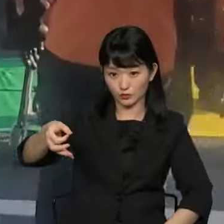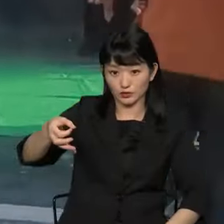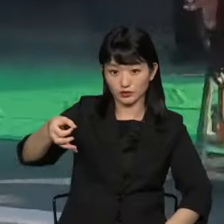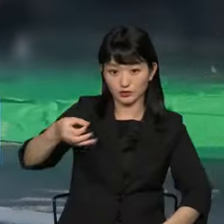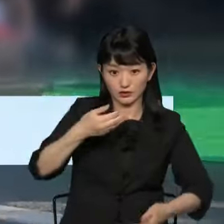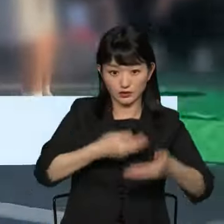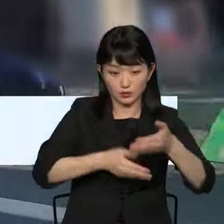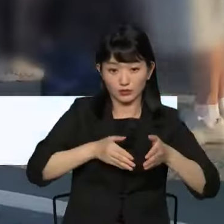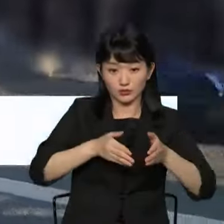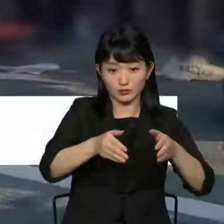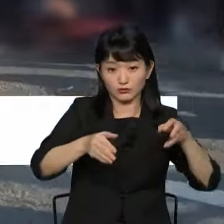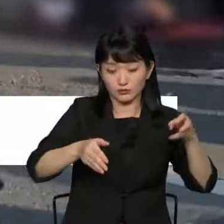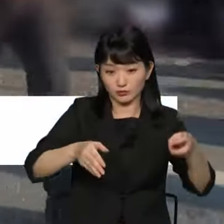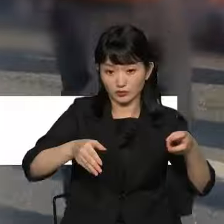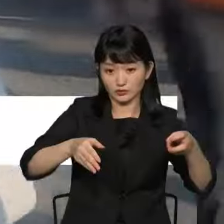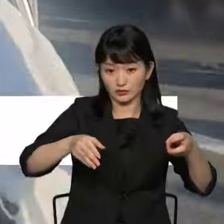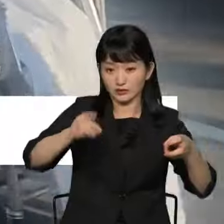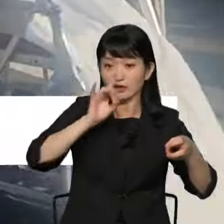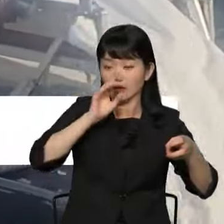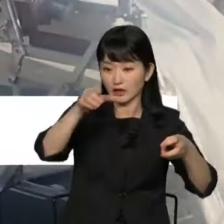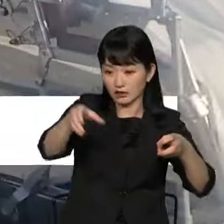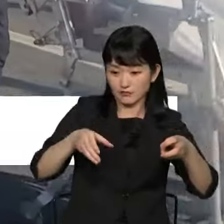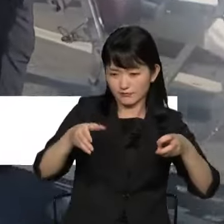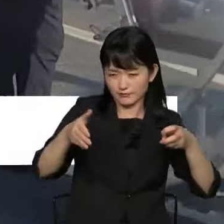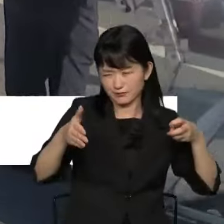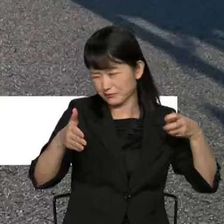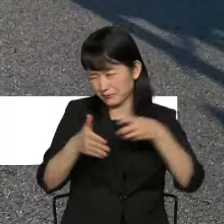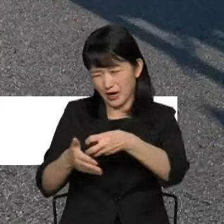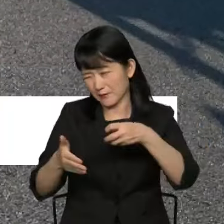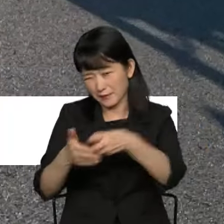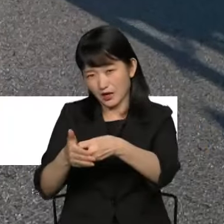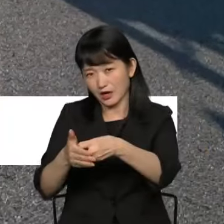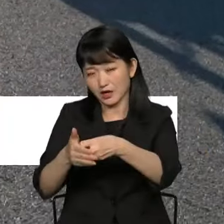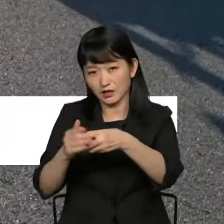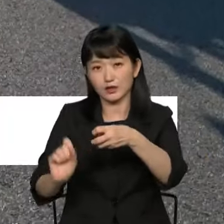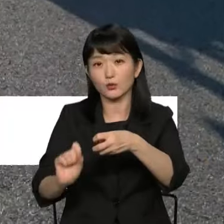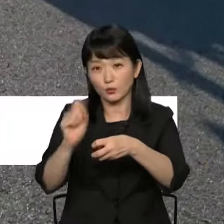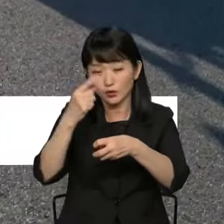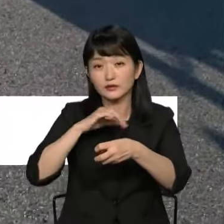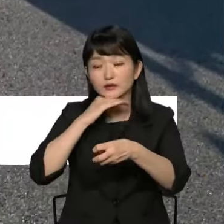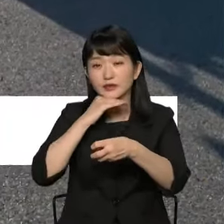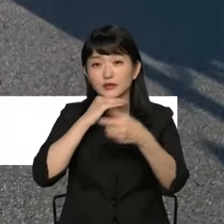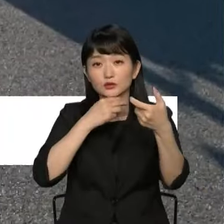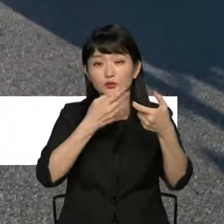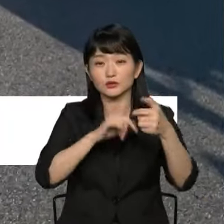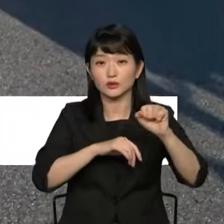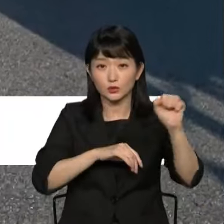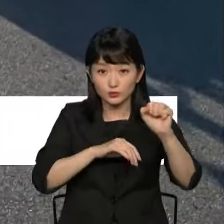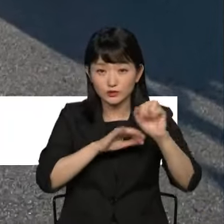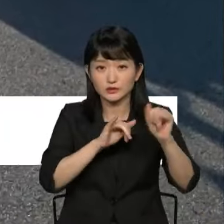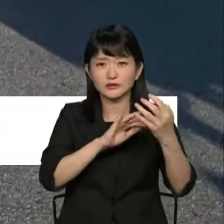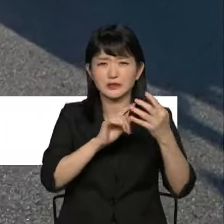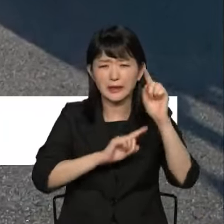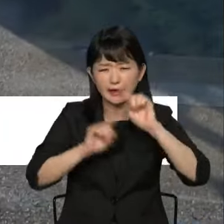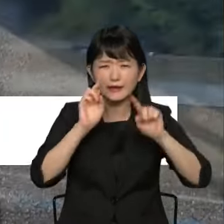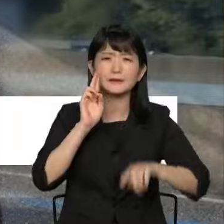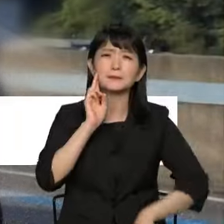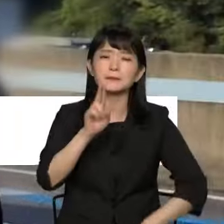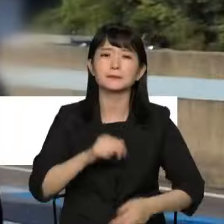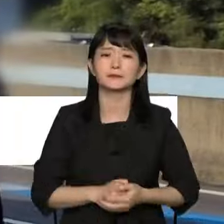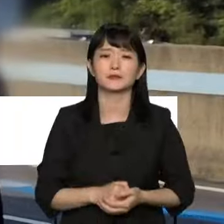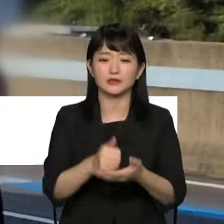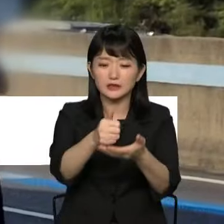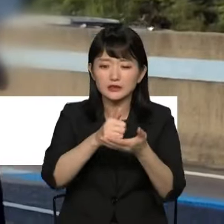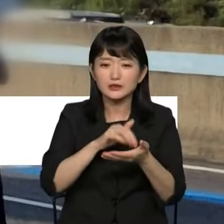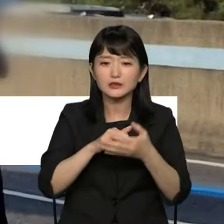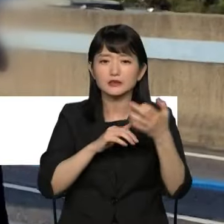고속버스가 가드레일과 중앙 분리대를 잇따라 들이받았습니다. 이 사고로 60대 버스기사 등 4명이 크게 다쳤고 승객